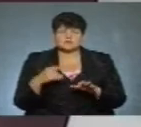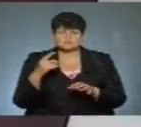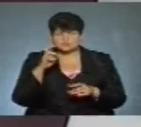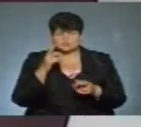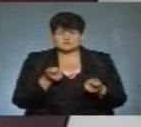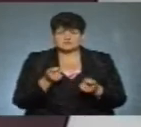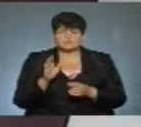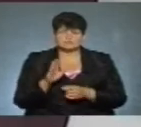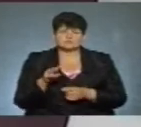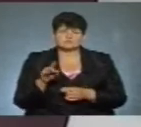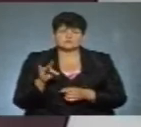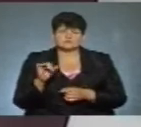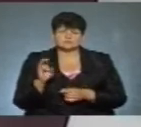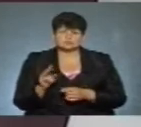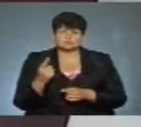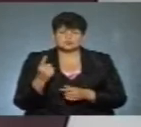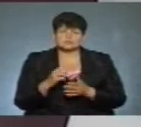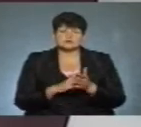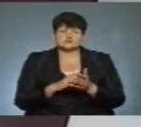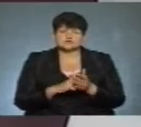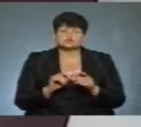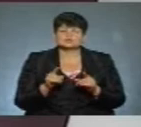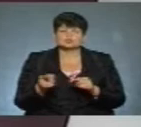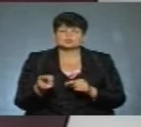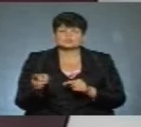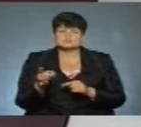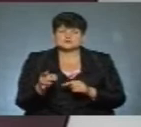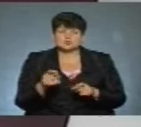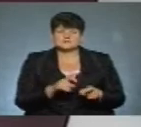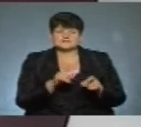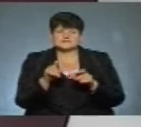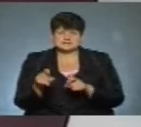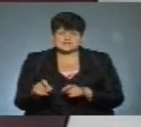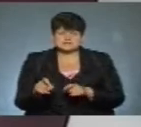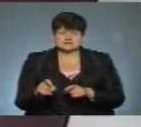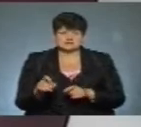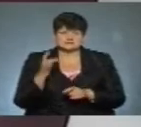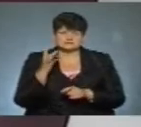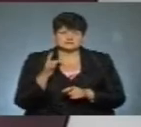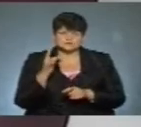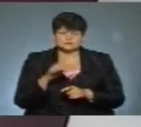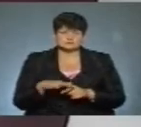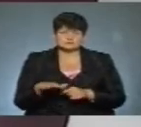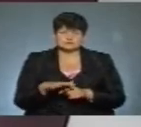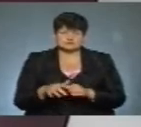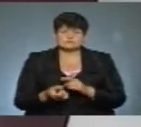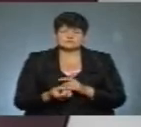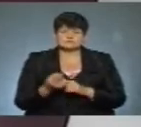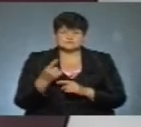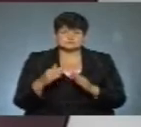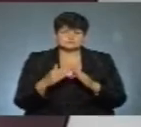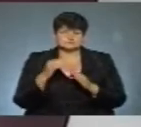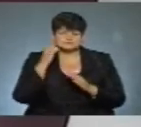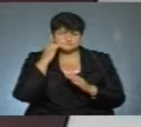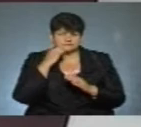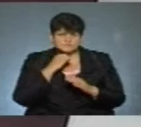облдержадміністрації Володимир Труш, однією з причин, чому Тернопільський район віднесли до помаранчевої зони, спалах у Петриківському геріатричному